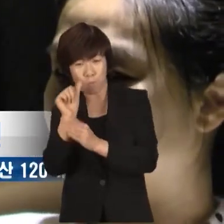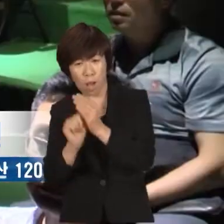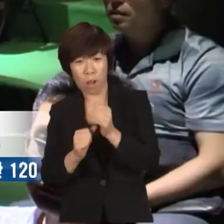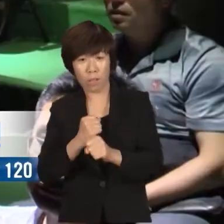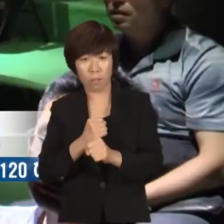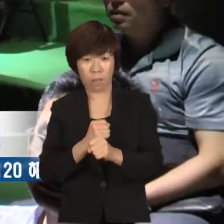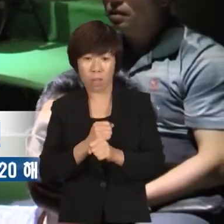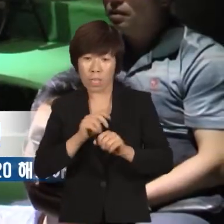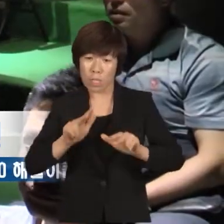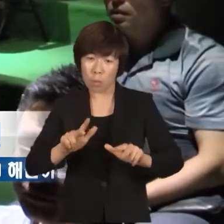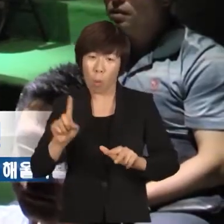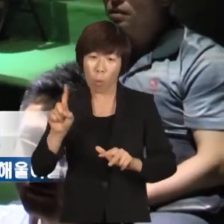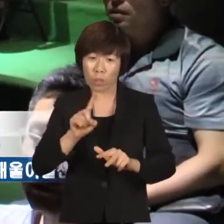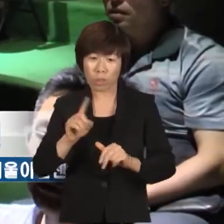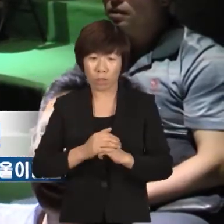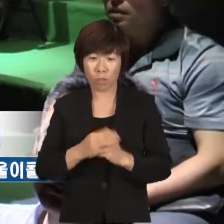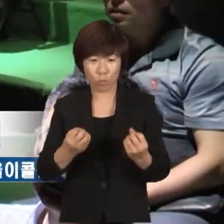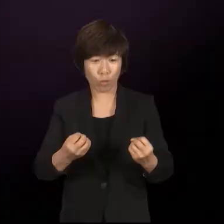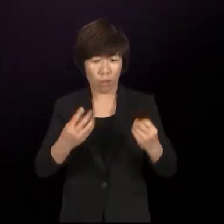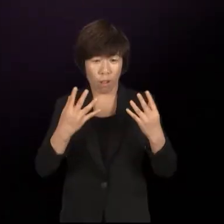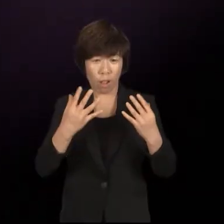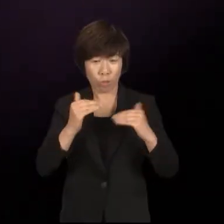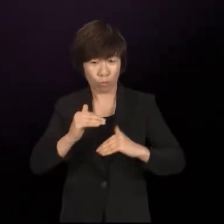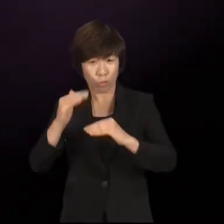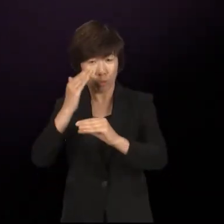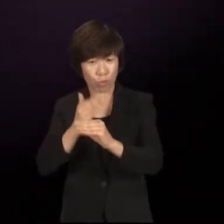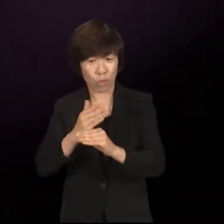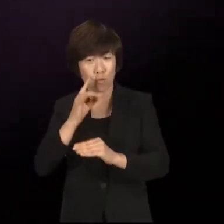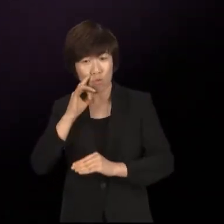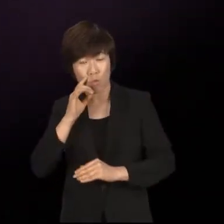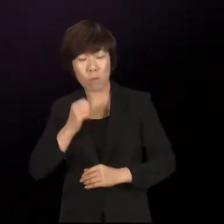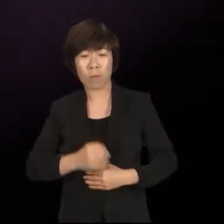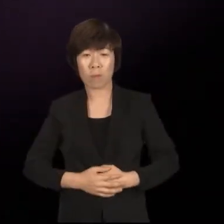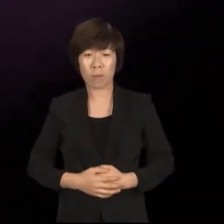축제가 진행되는지 더 궁금합니다.